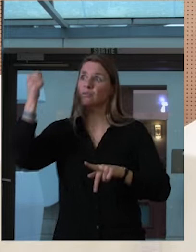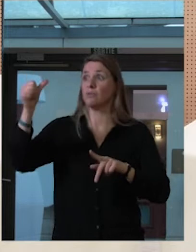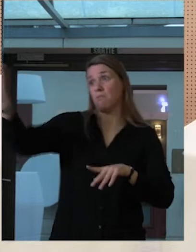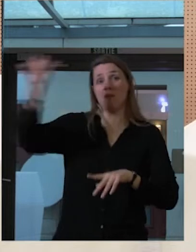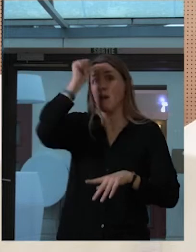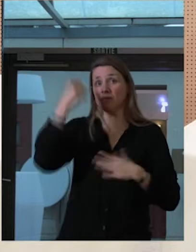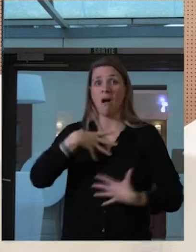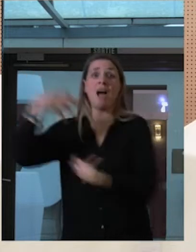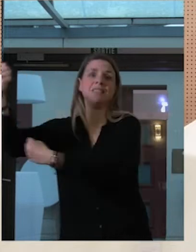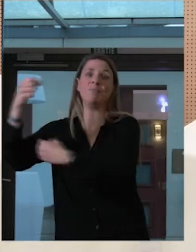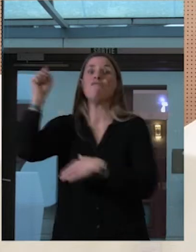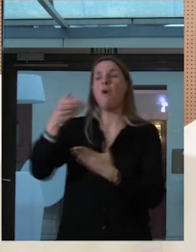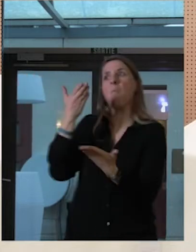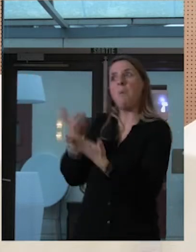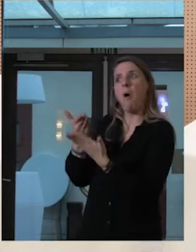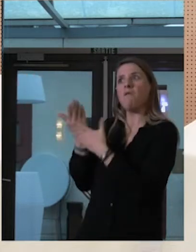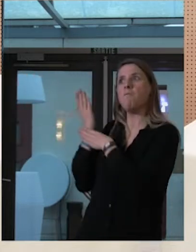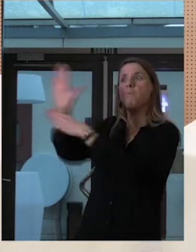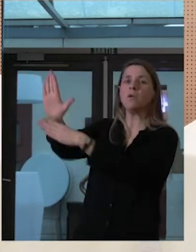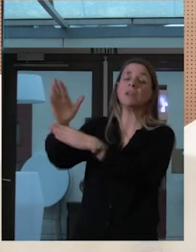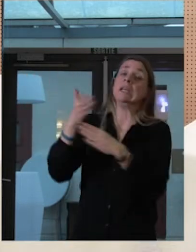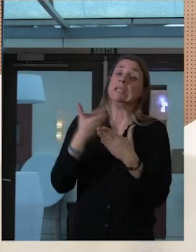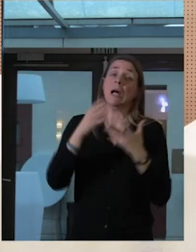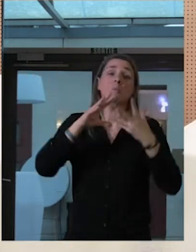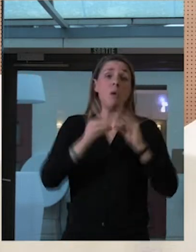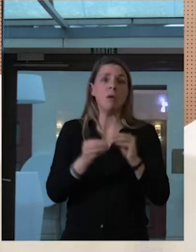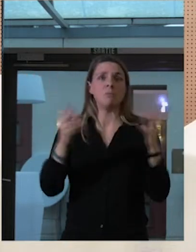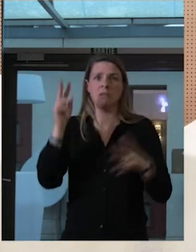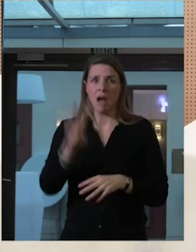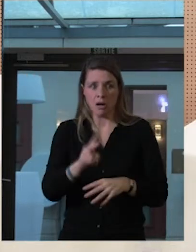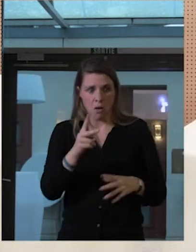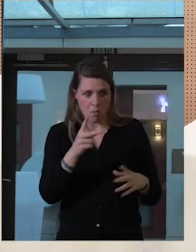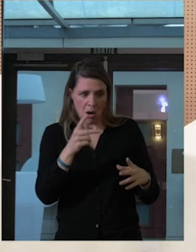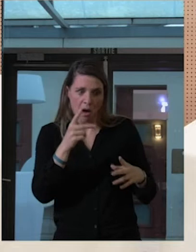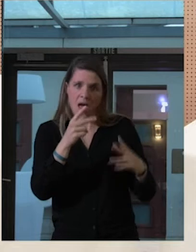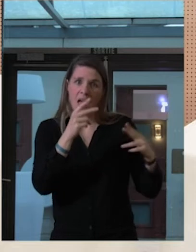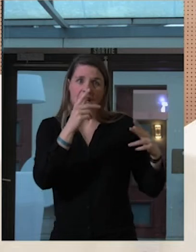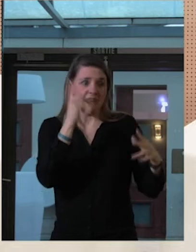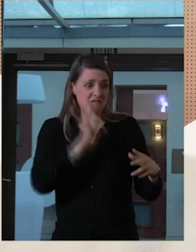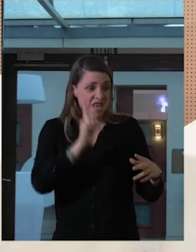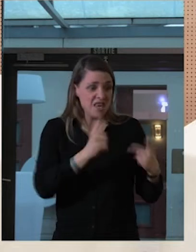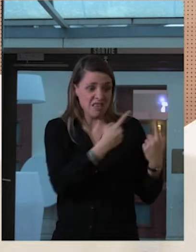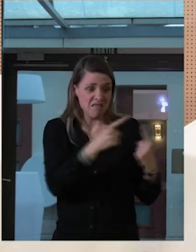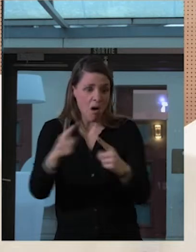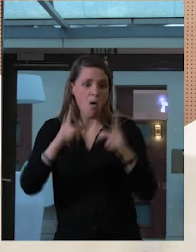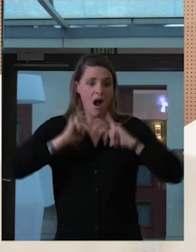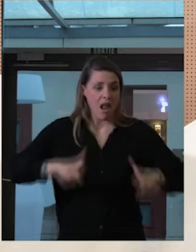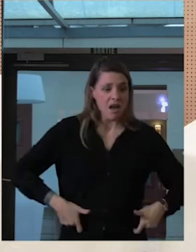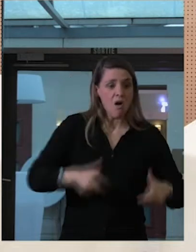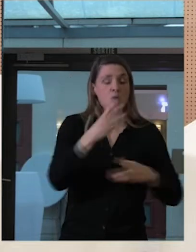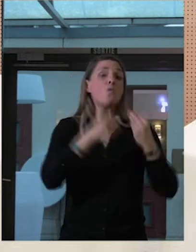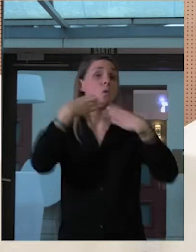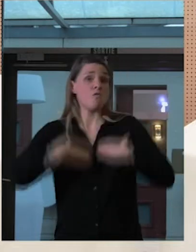acceptaient. Mais il fallait prouver. Et ça a été un souci, j'ai vu différentes filles évoluer avec moi, que ce soit à l'école parce qu'elles voulaient jouer ou en